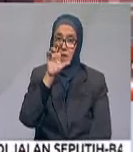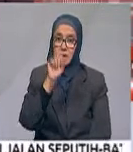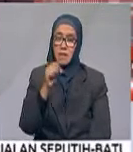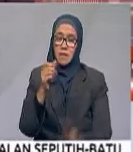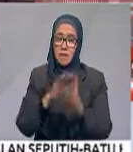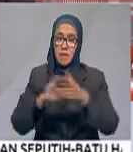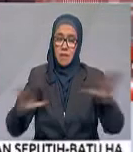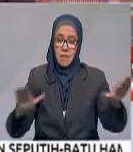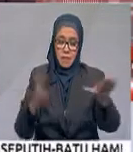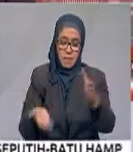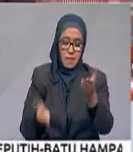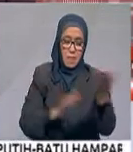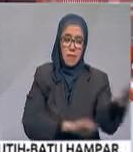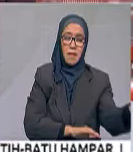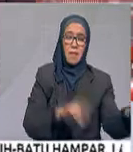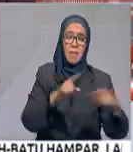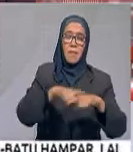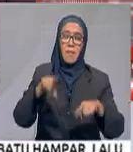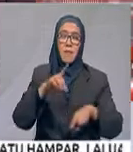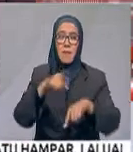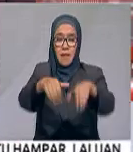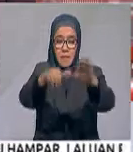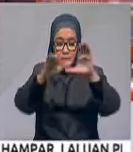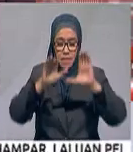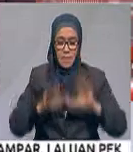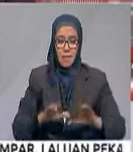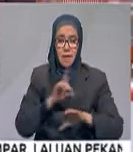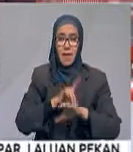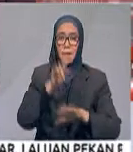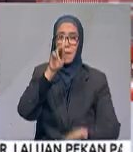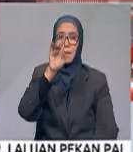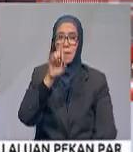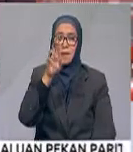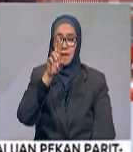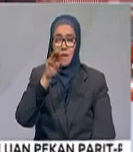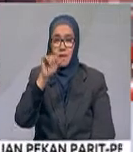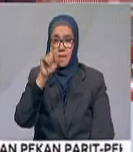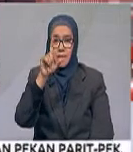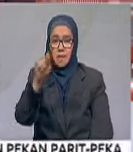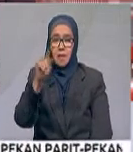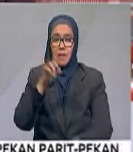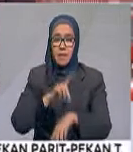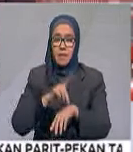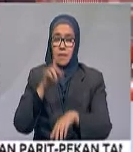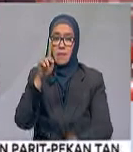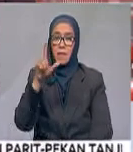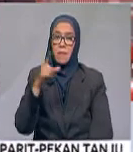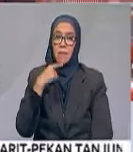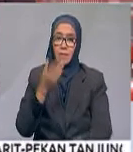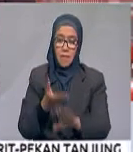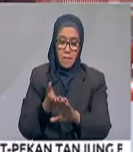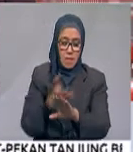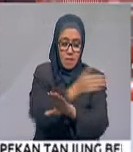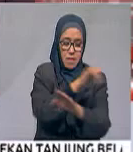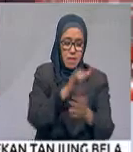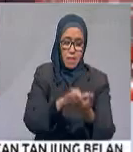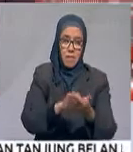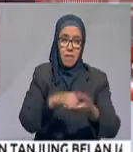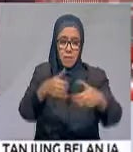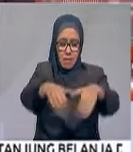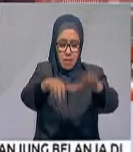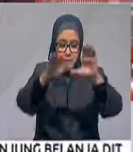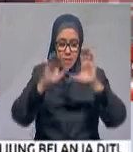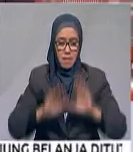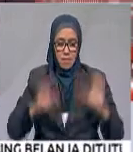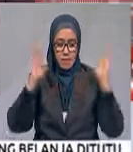di tanah perkuburan AU2 Keramat di Ibu Negara. Sebelum itu, jenazah Allahyarham disolatkan di kediamannya di Taman Melati,